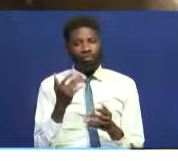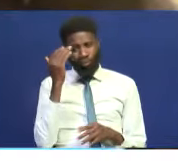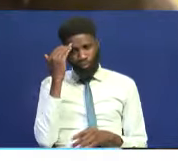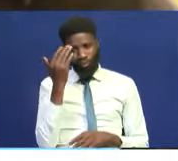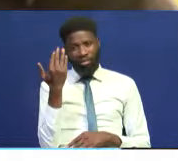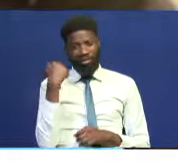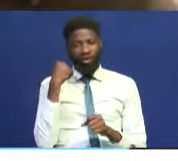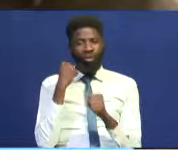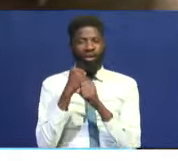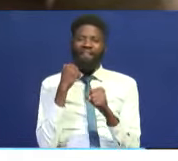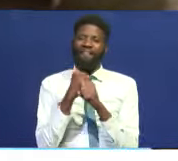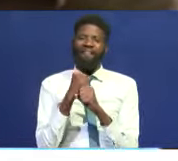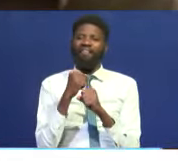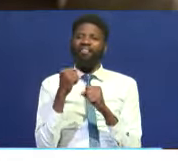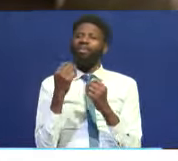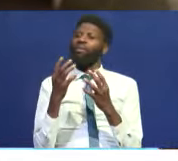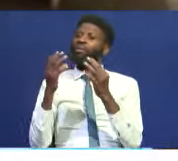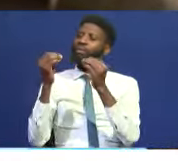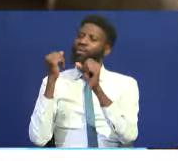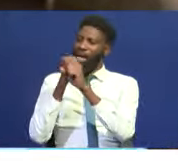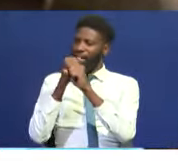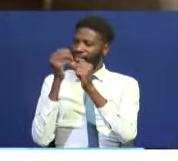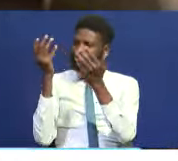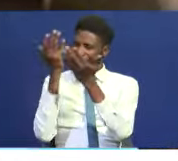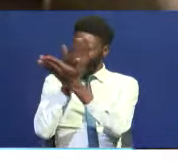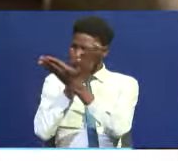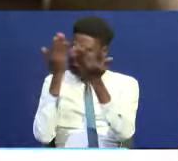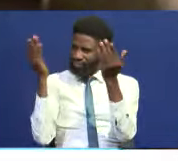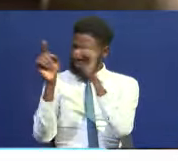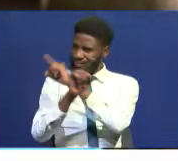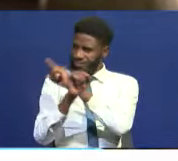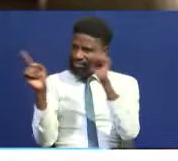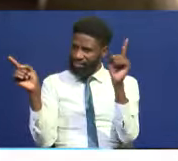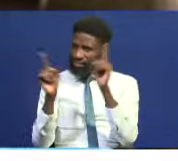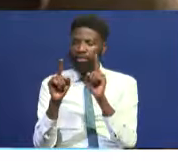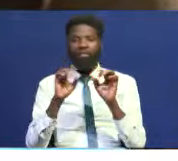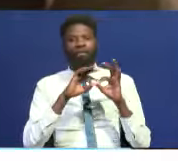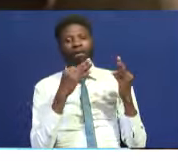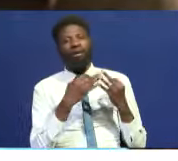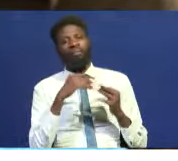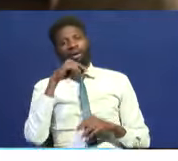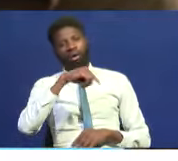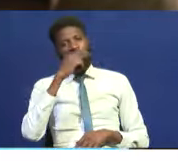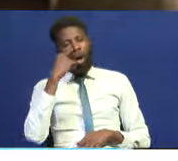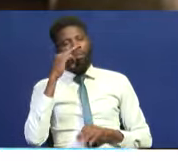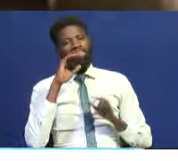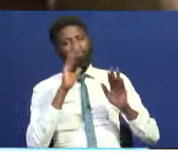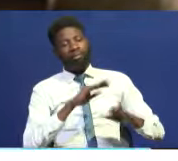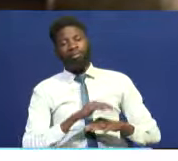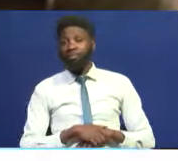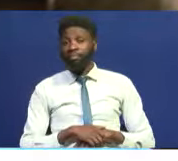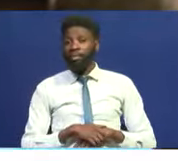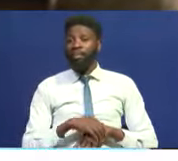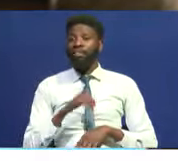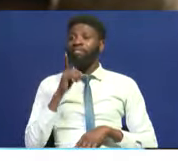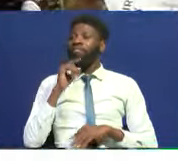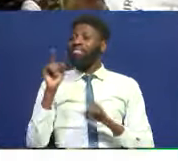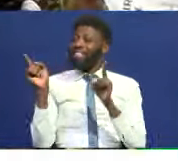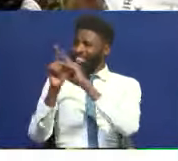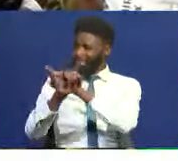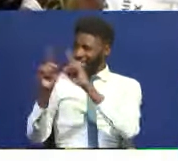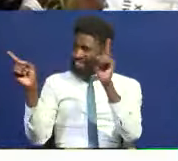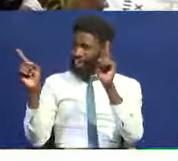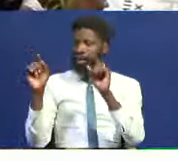unajua ukitoka nje kwenda kutafuta kazi unatoka na unaacha jamii yako nyuma. Sasa kijana alikuwa ameenda kujitafutia lakini katika hali hiyo amepoteza maisha